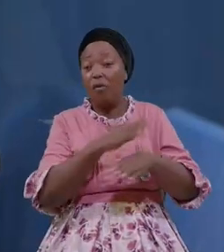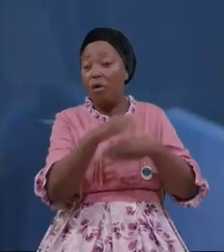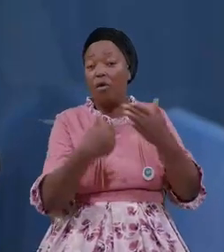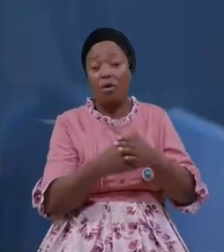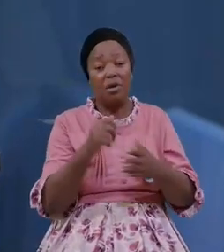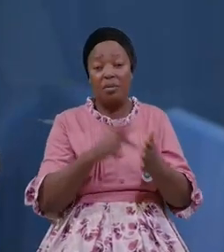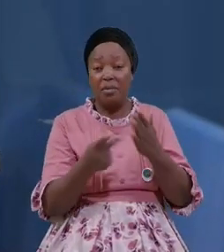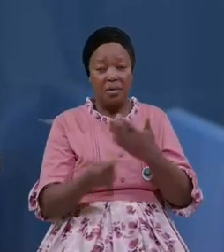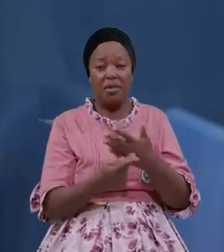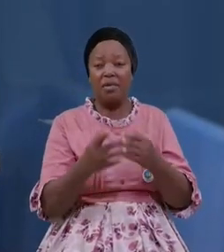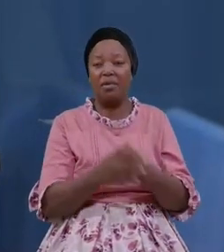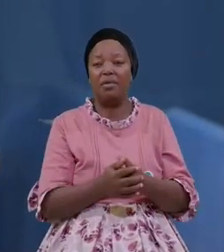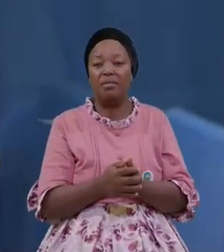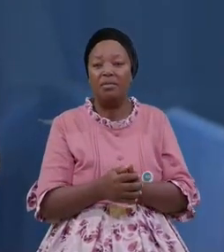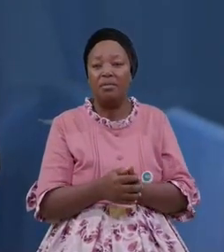à